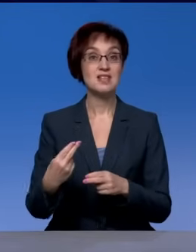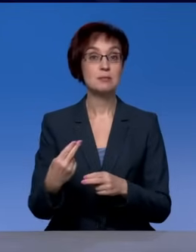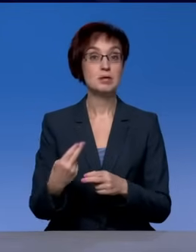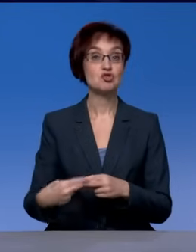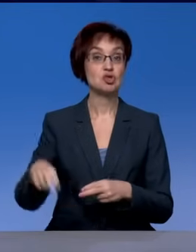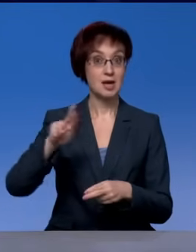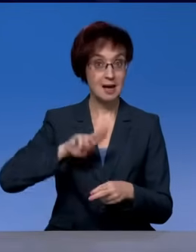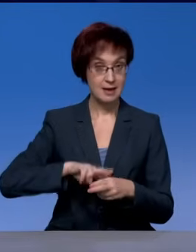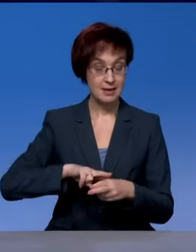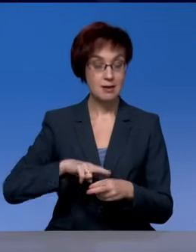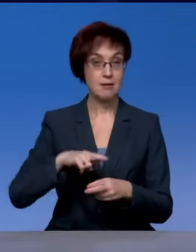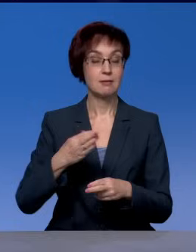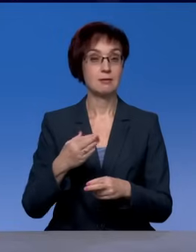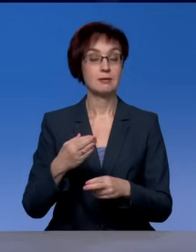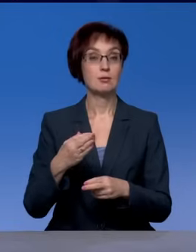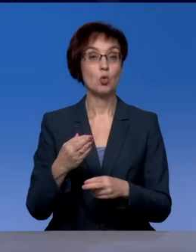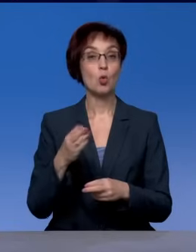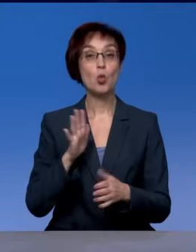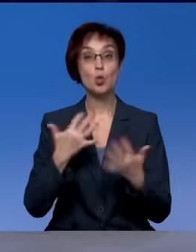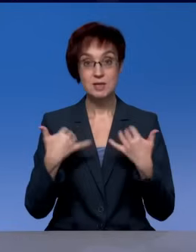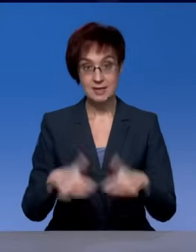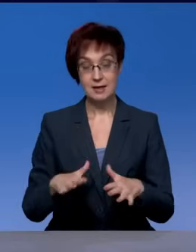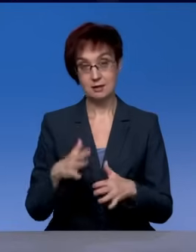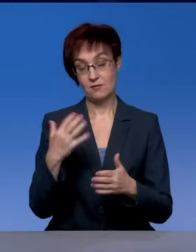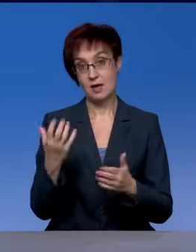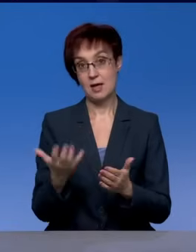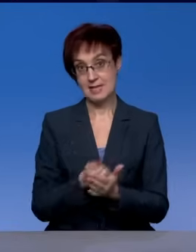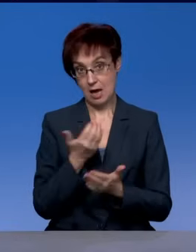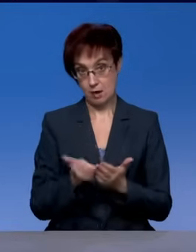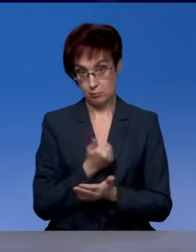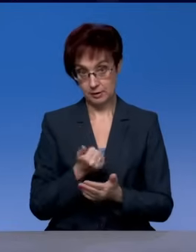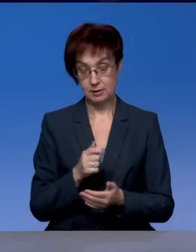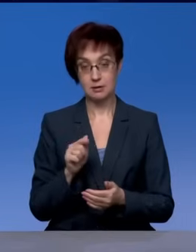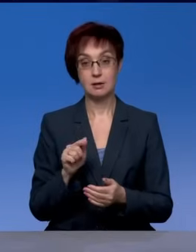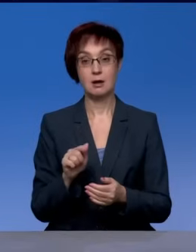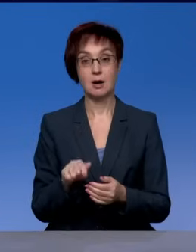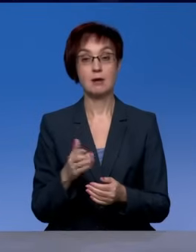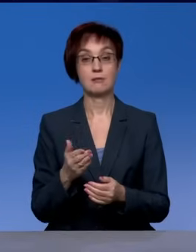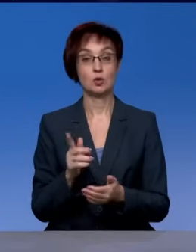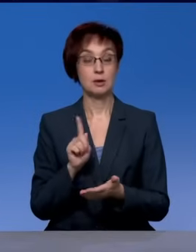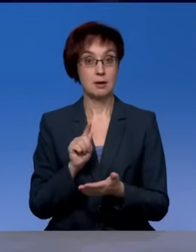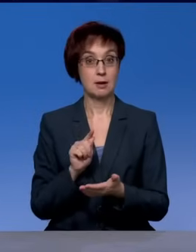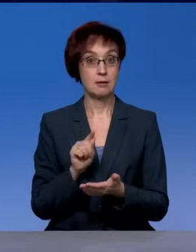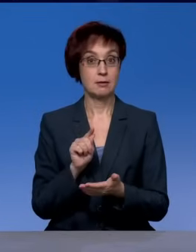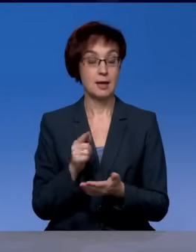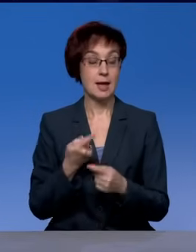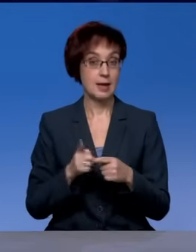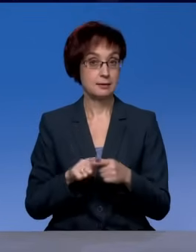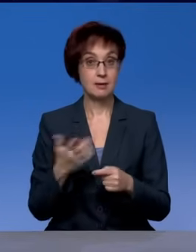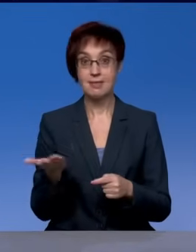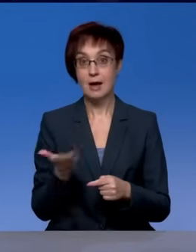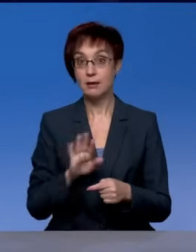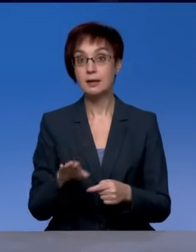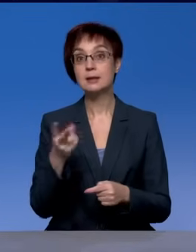заработок подразумевает, что пенсия формируется все-таки из каких-то средств. То есть это не какие-то деньги, которые берутся из бюджета